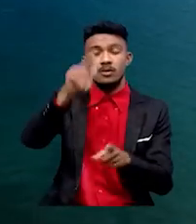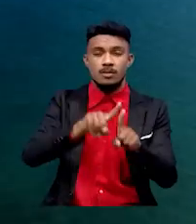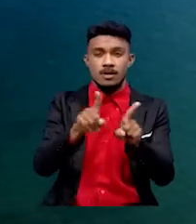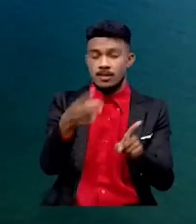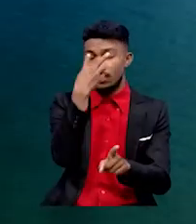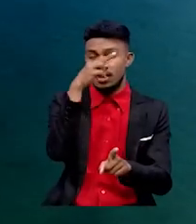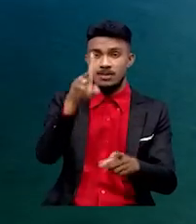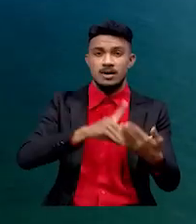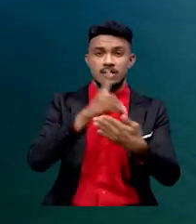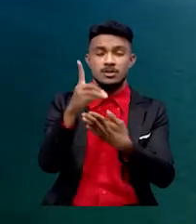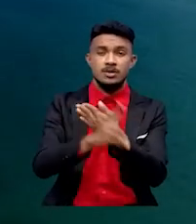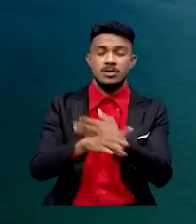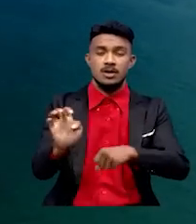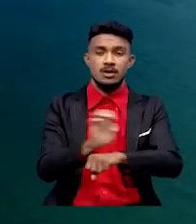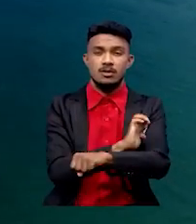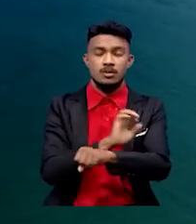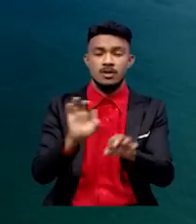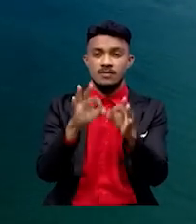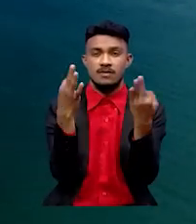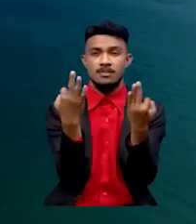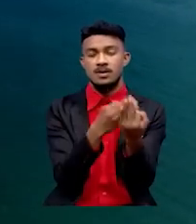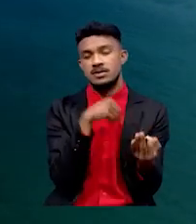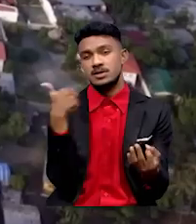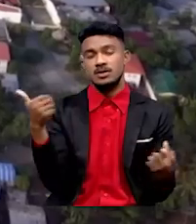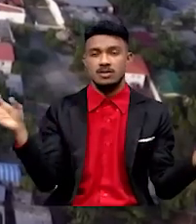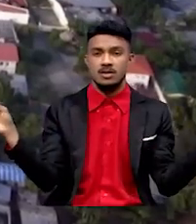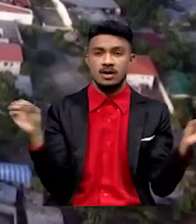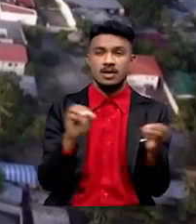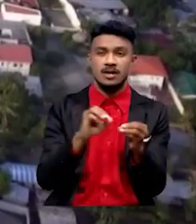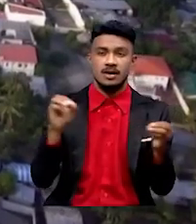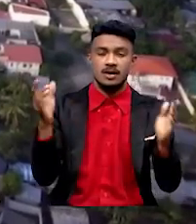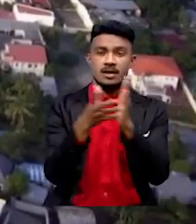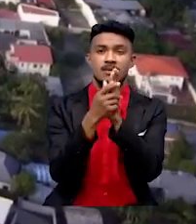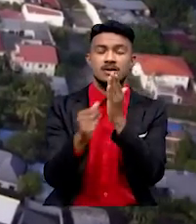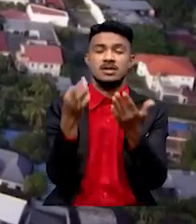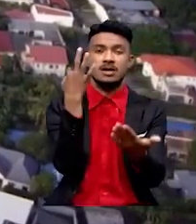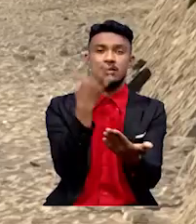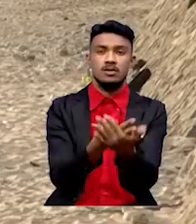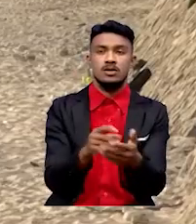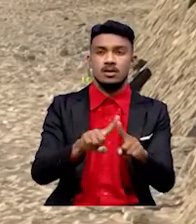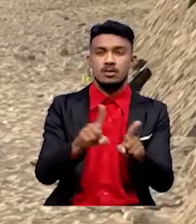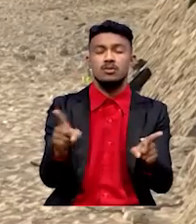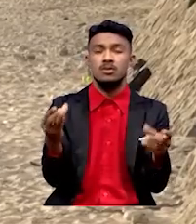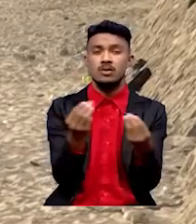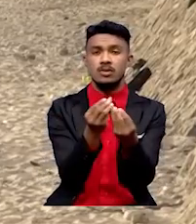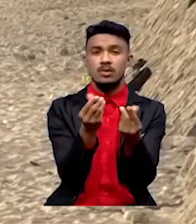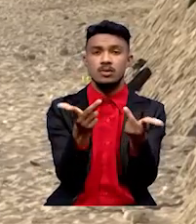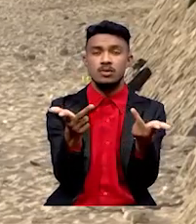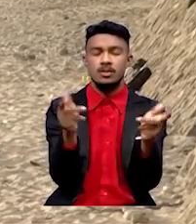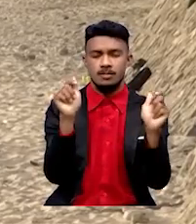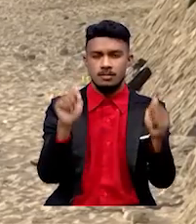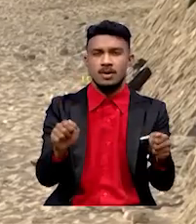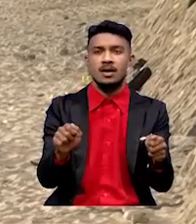desenvolvimento socioeconômico familia balun la iha kapasidade finansero no suficiente o di